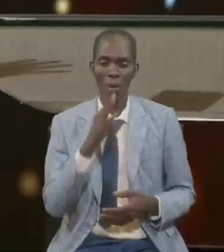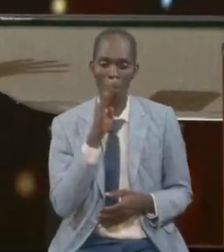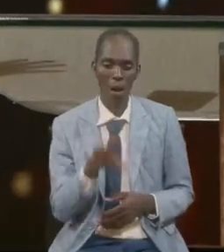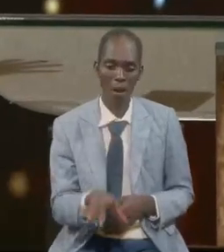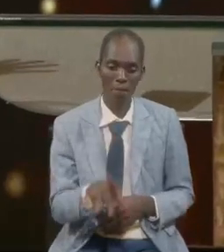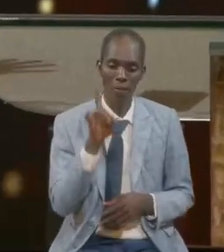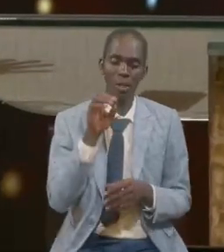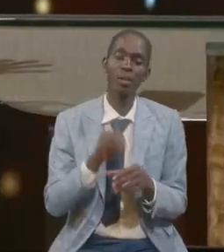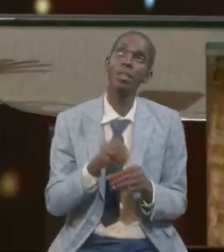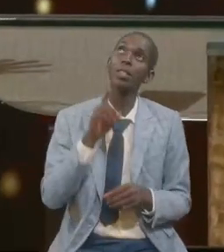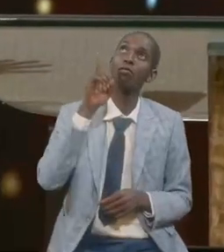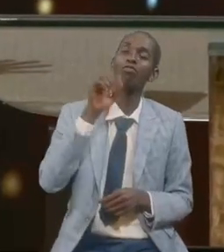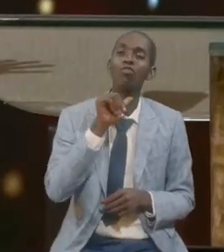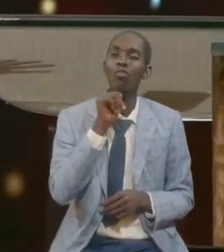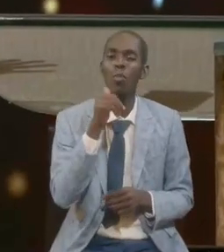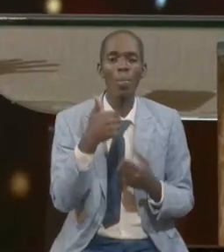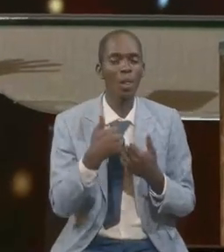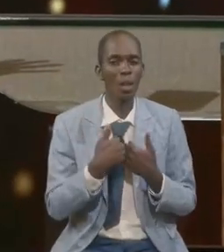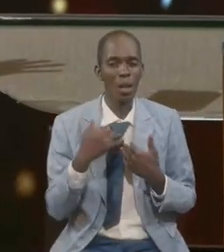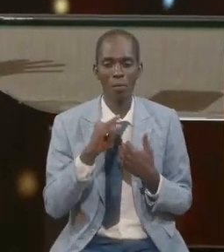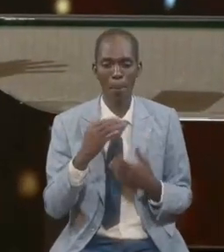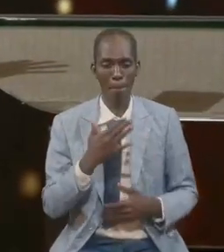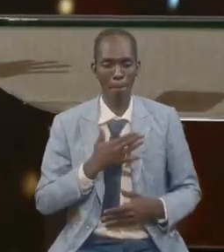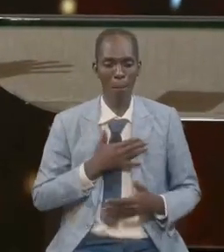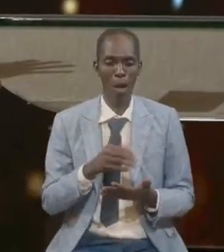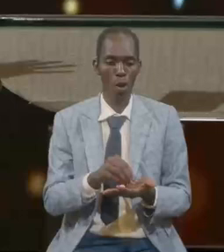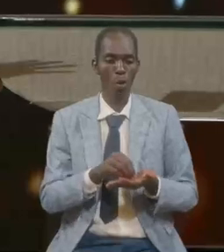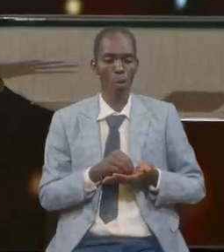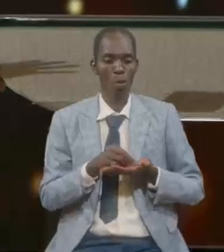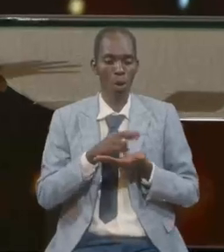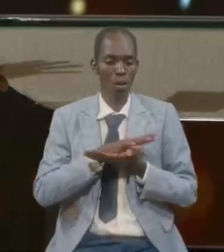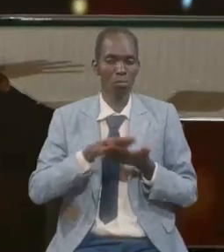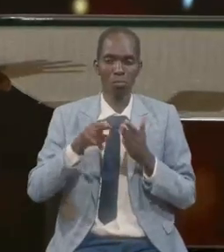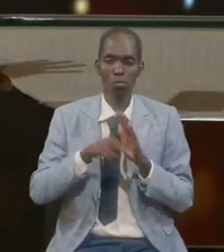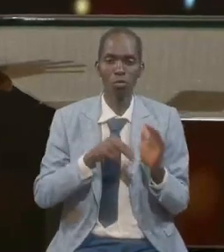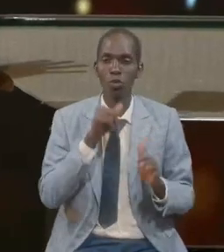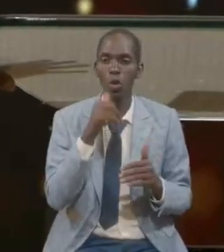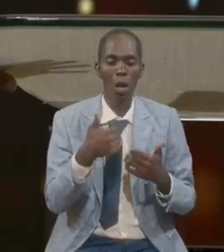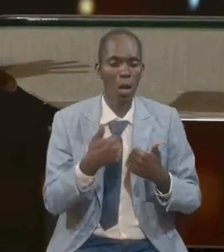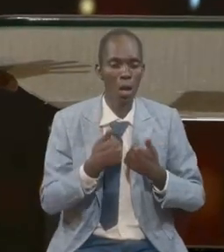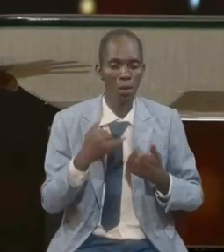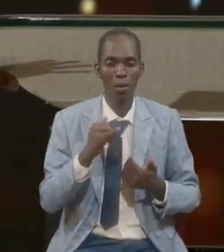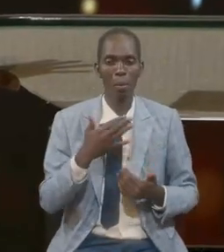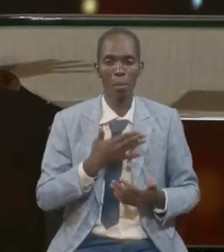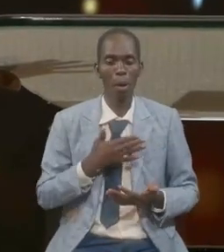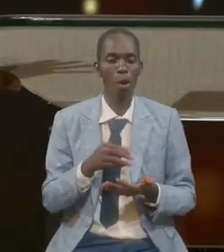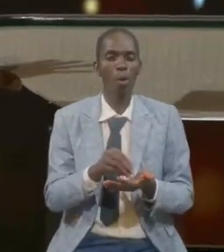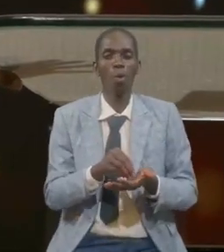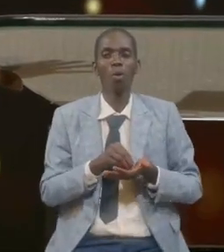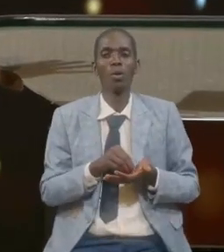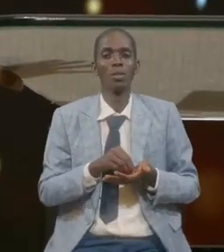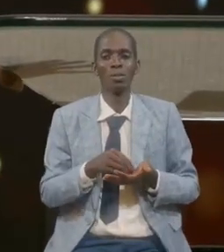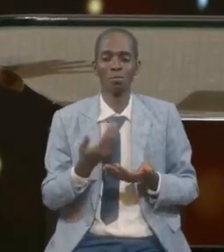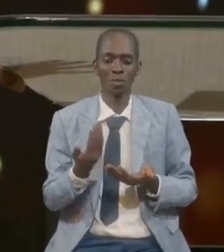lui, non avec ma justice, non avec